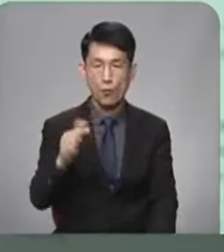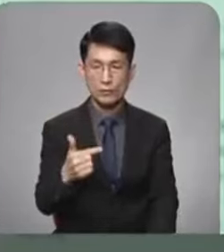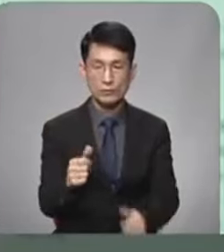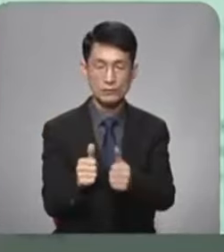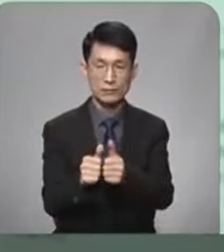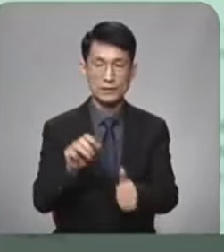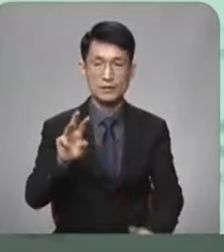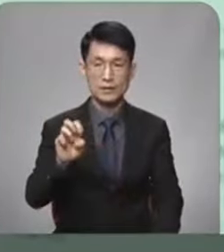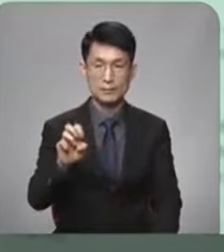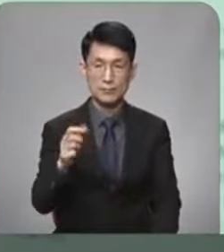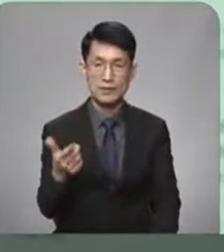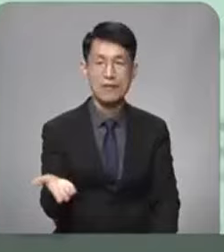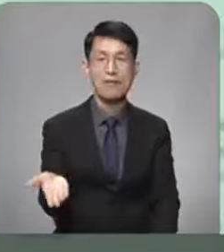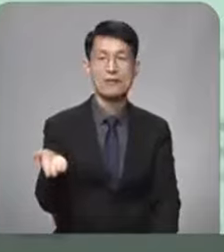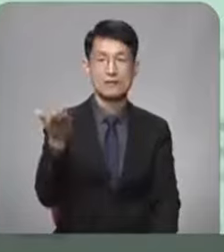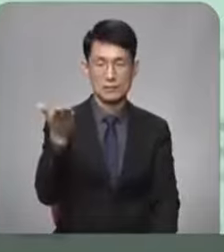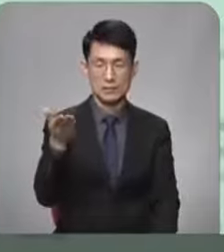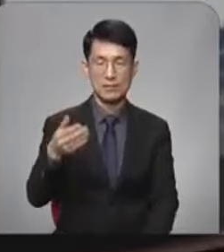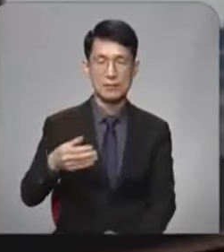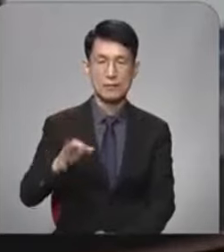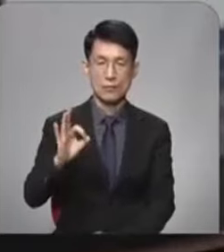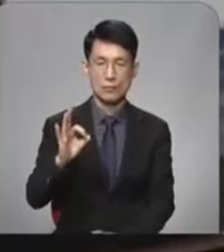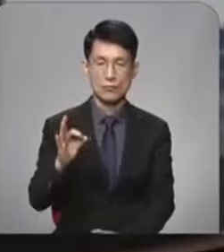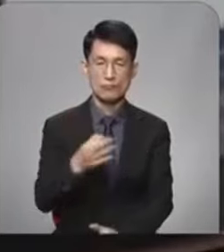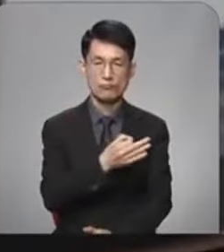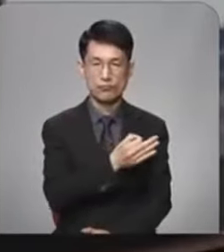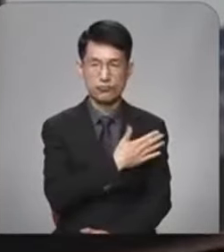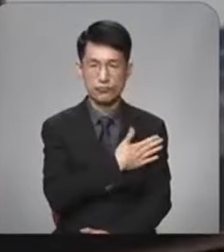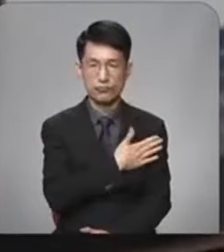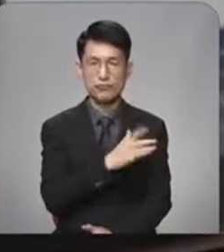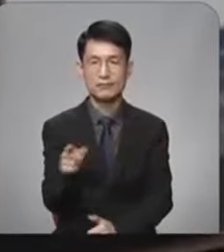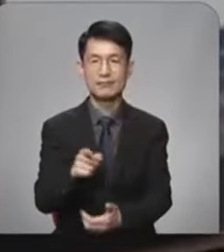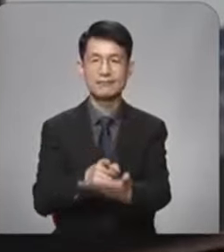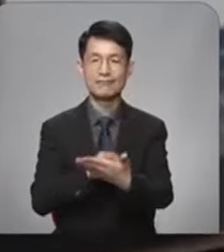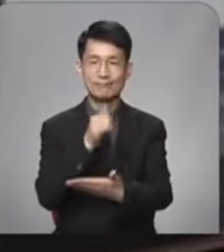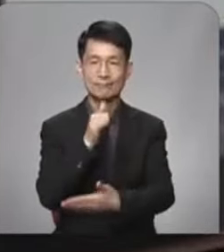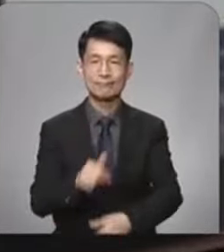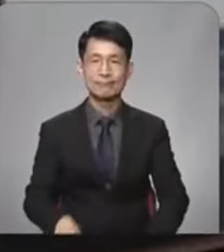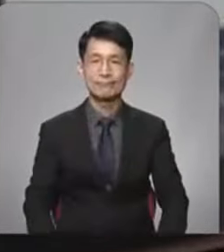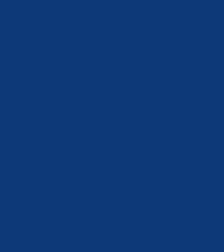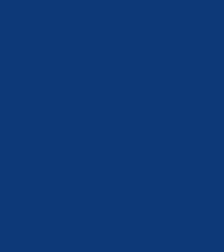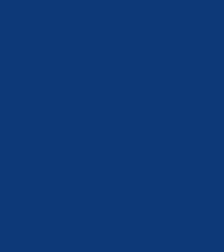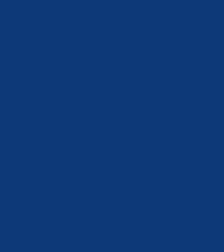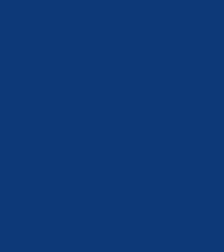이상을 신고해 고액 자산가 대열에 이름을 올렸습니다. KBS 뉴스 조희연입니다.